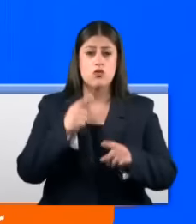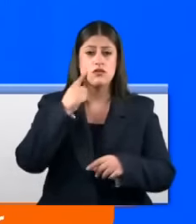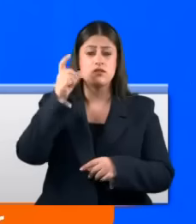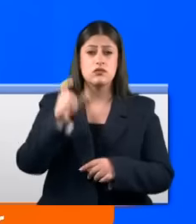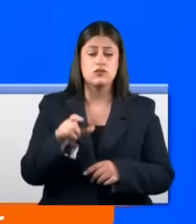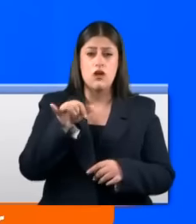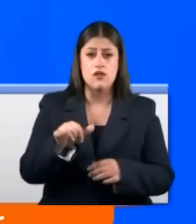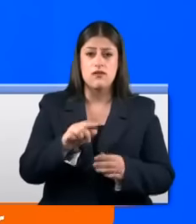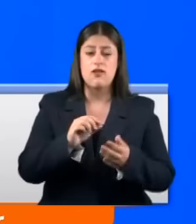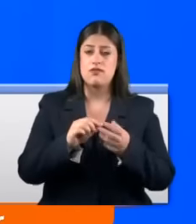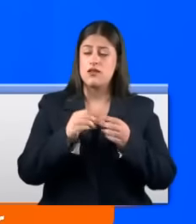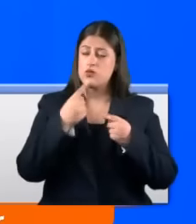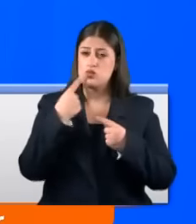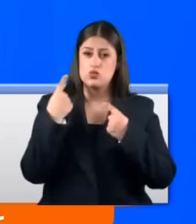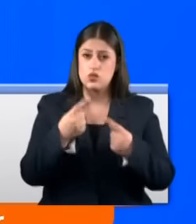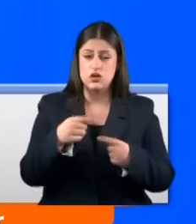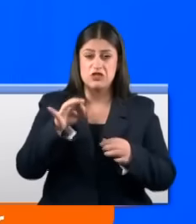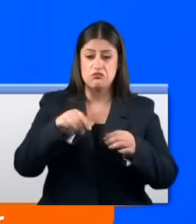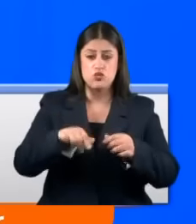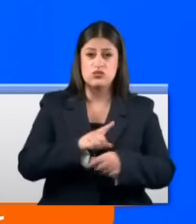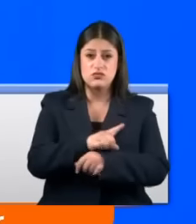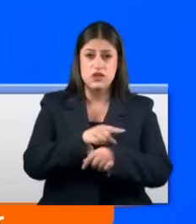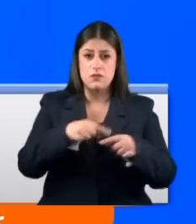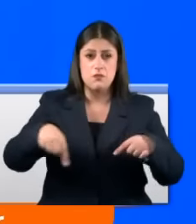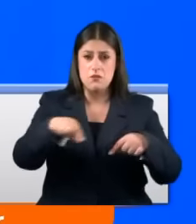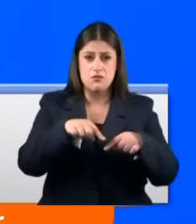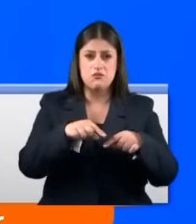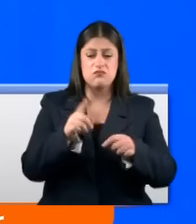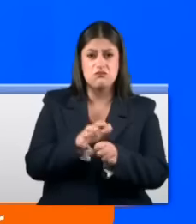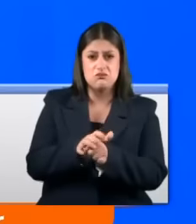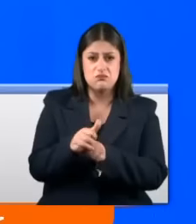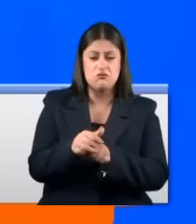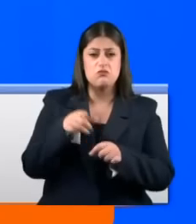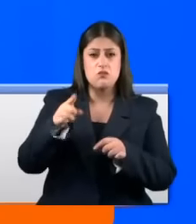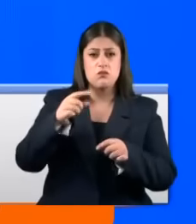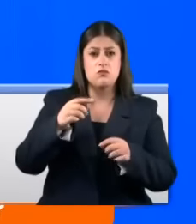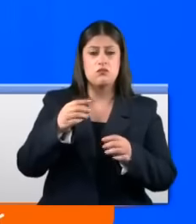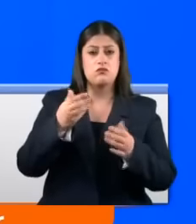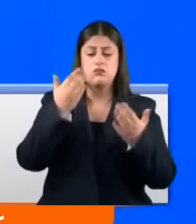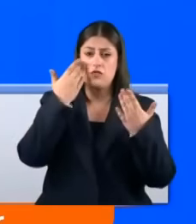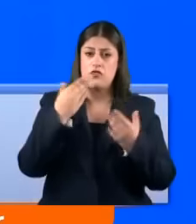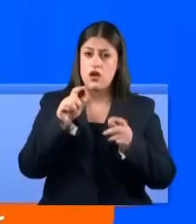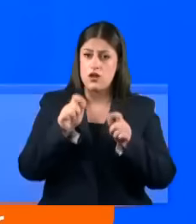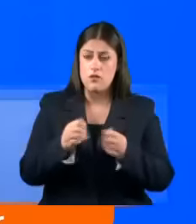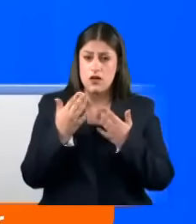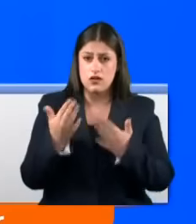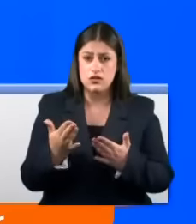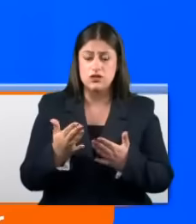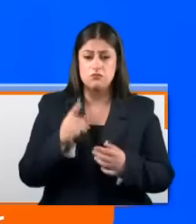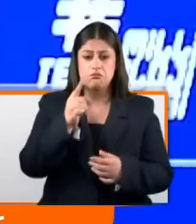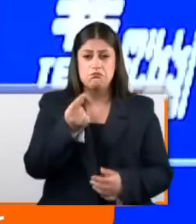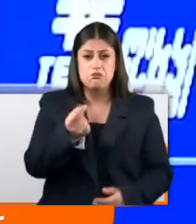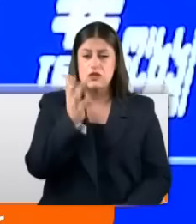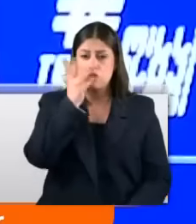dersi verenler çağımızın Hitler'ini baş tacı ederken zerre miskal